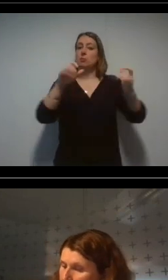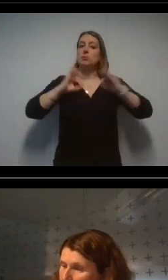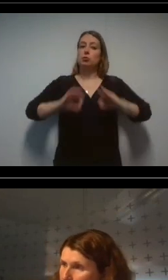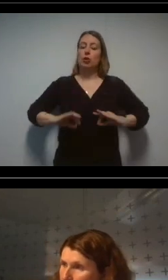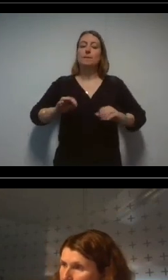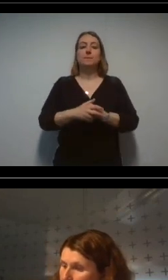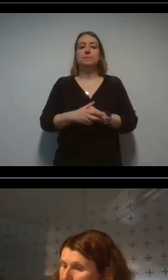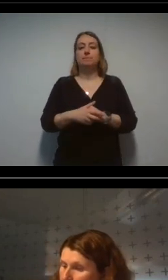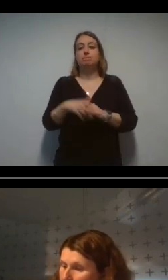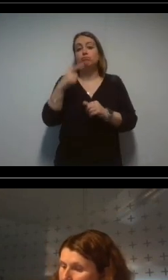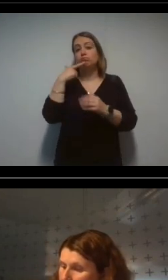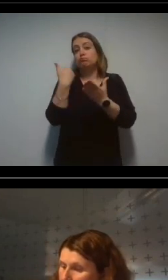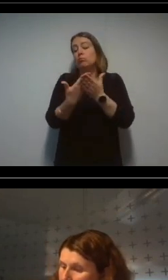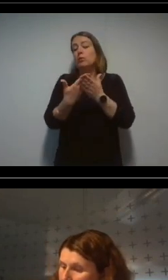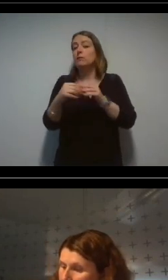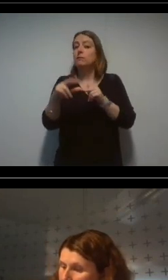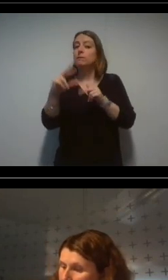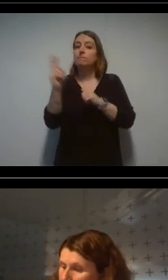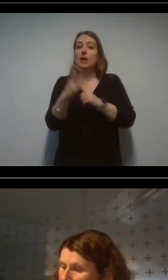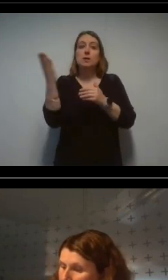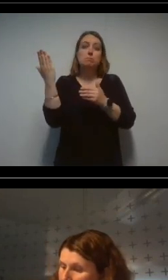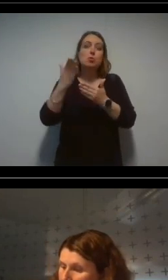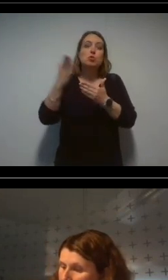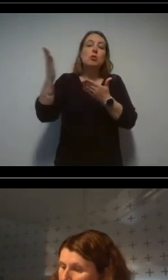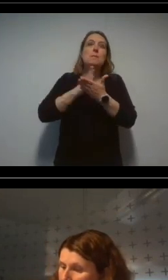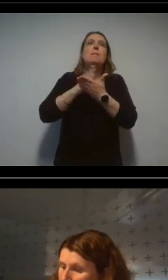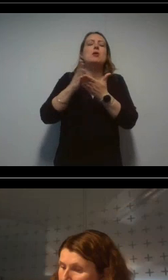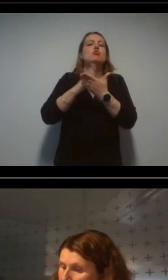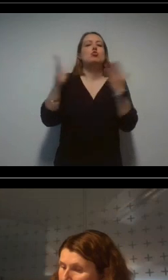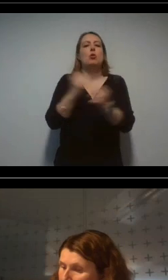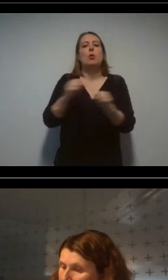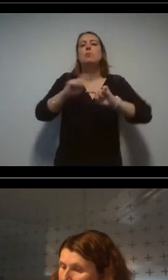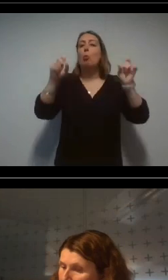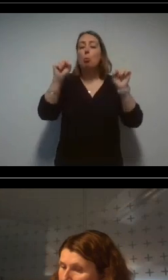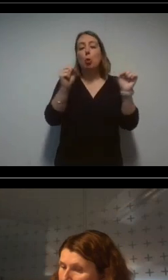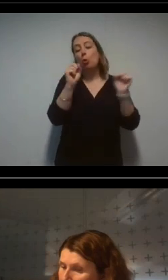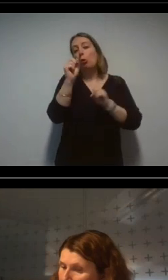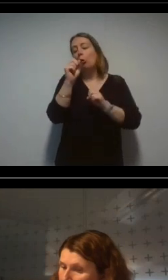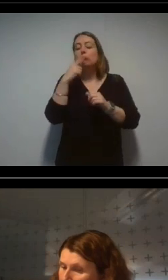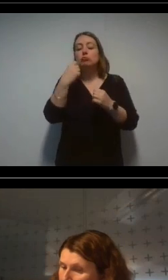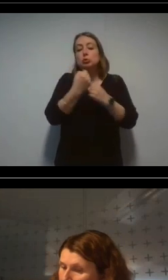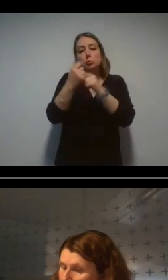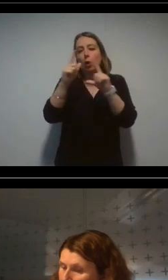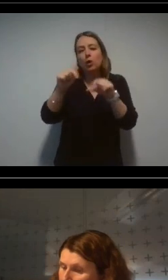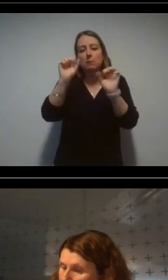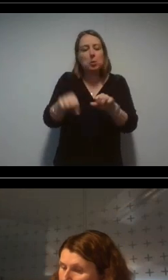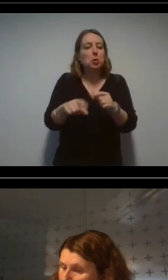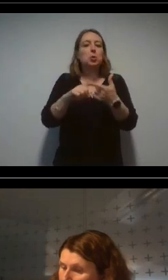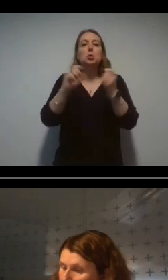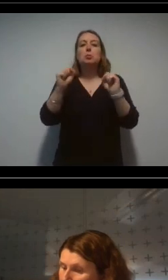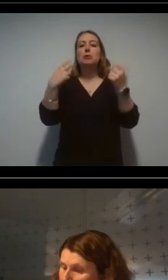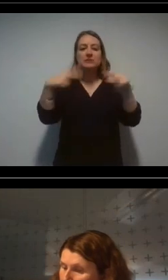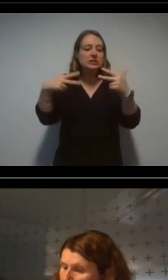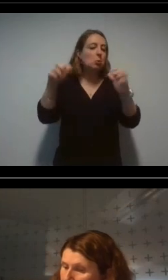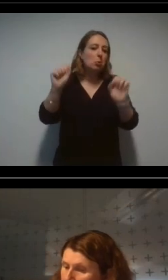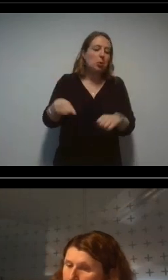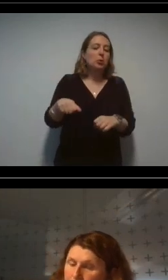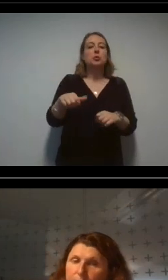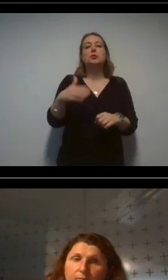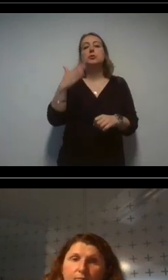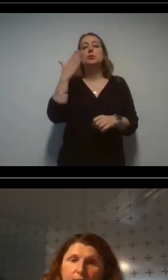demande pas non plus grande préparation. Alors, on peut avoir un support à l'appui, on peut avoir un support vidéo, sous réserve qu'il